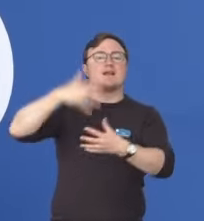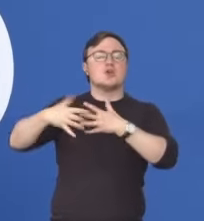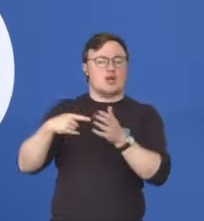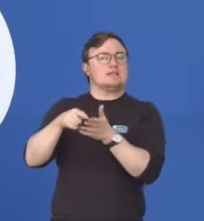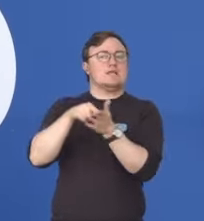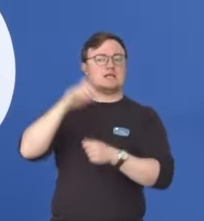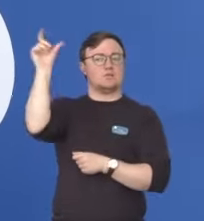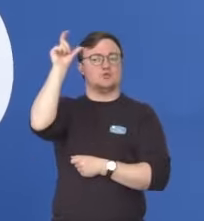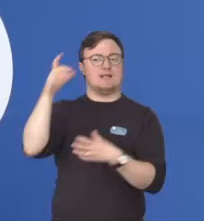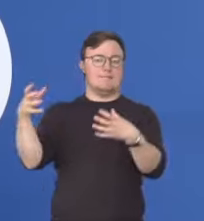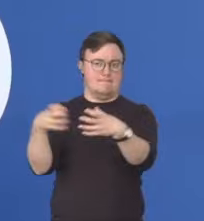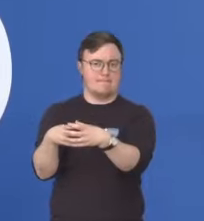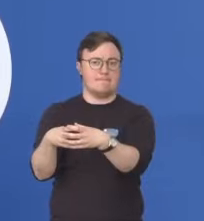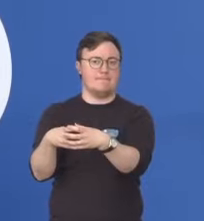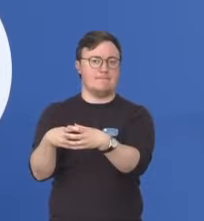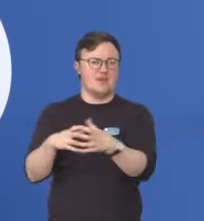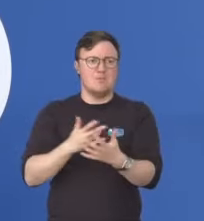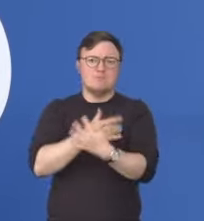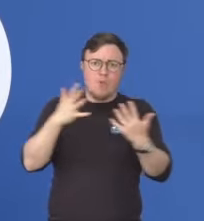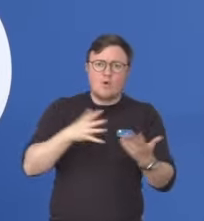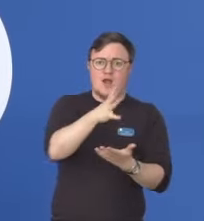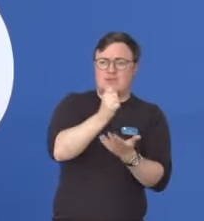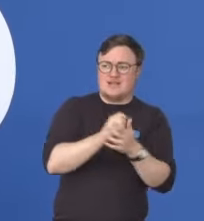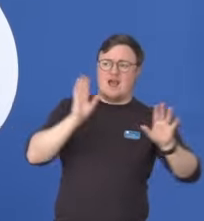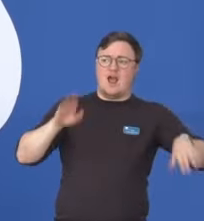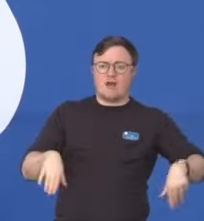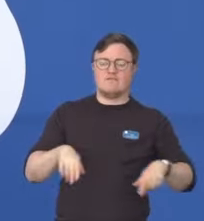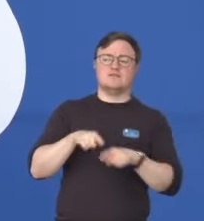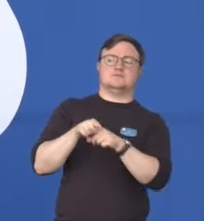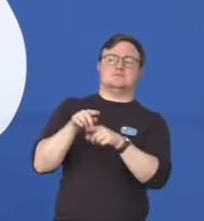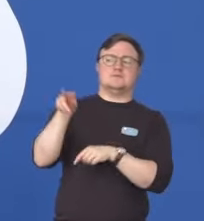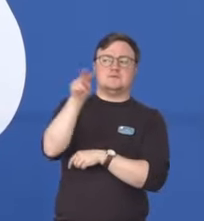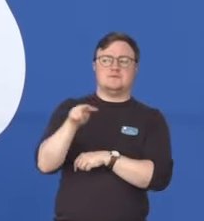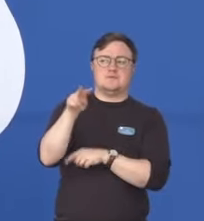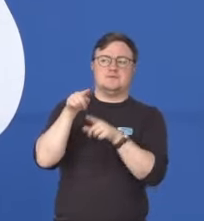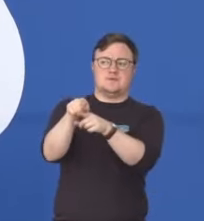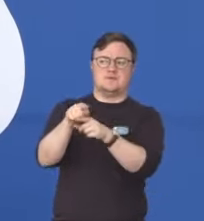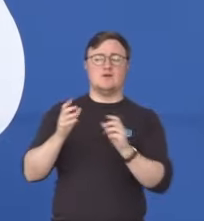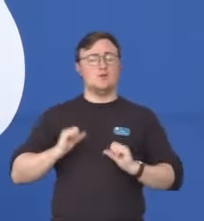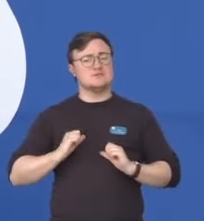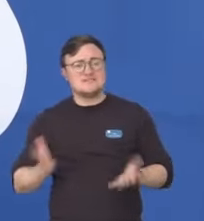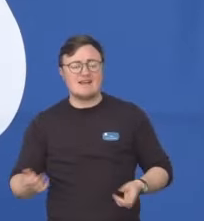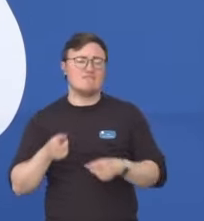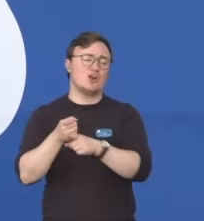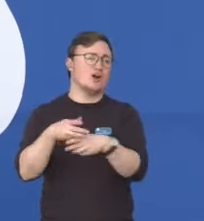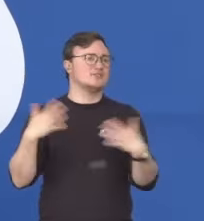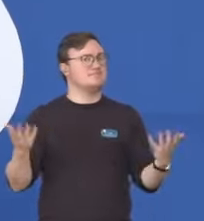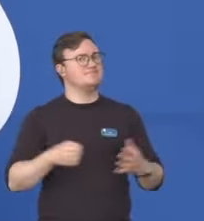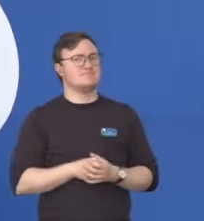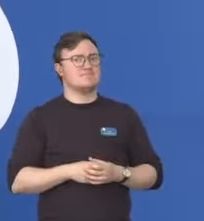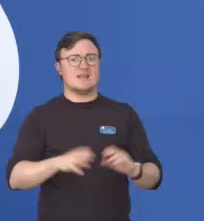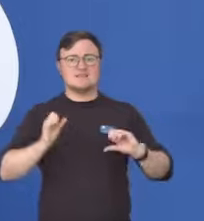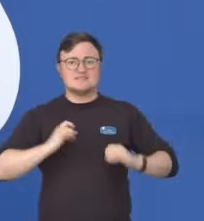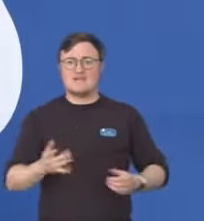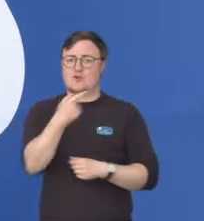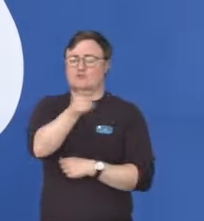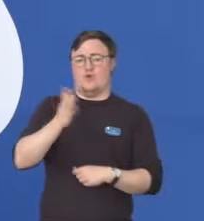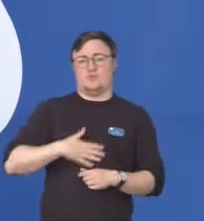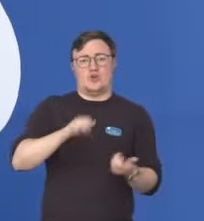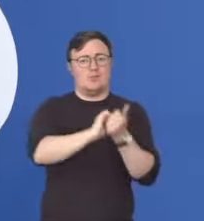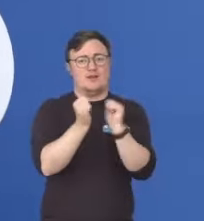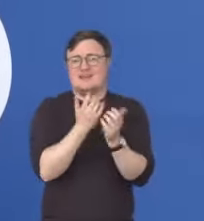muslimer från alltså jättemånga partier. Och det är klart att man inte ser liksom positivt på politiken och